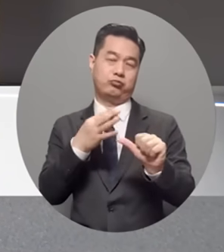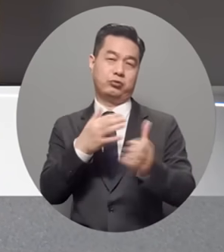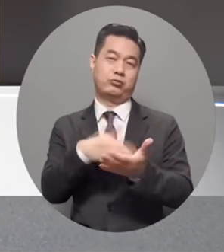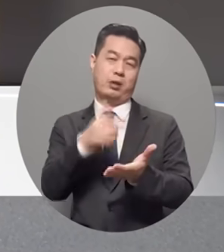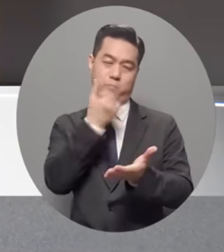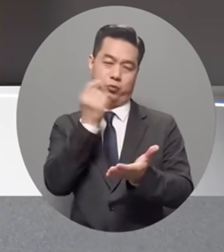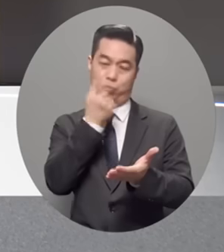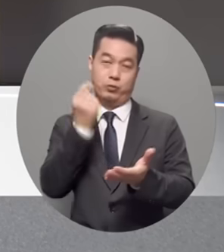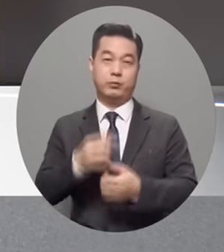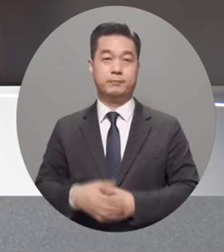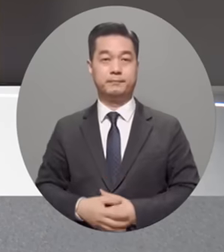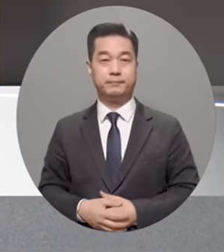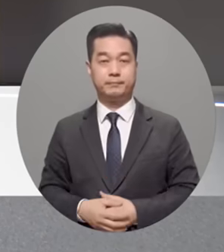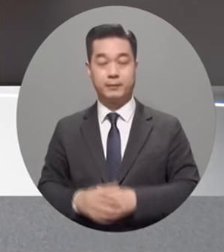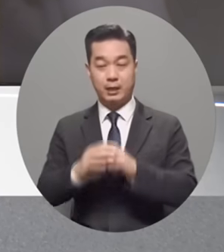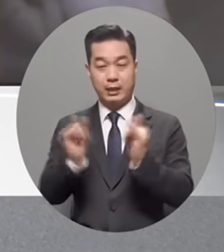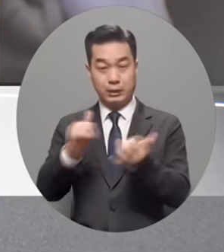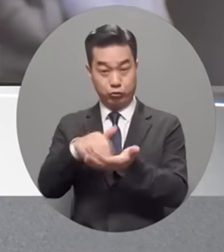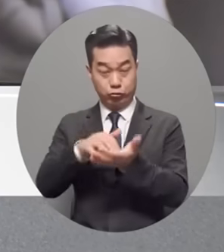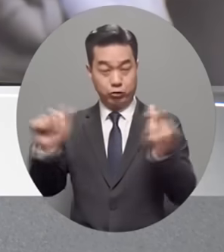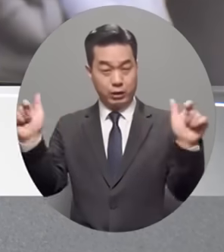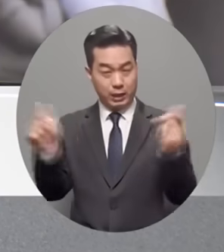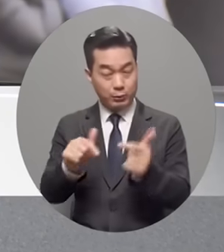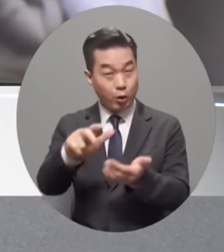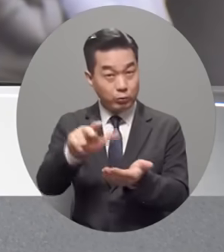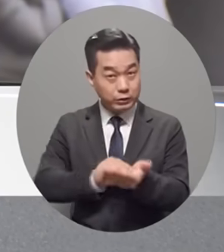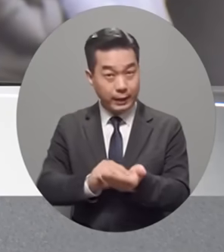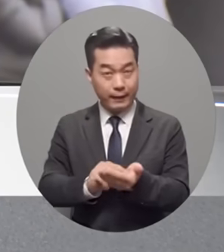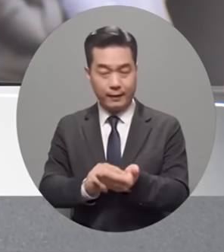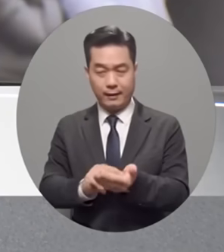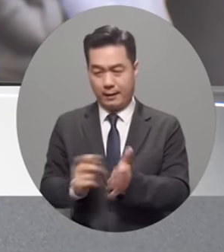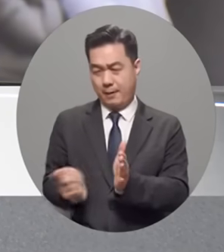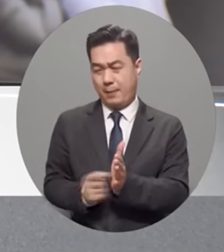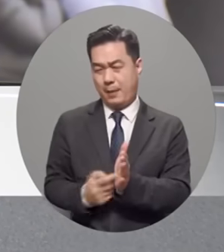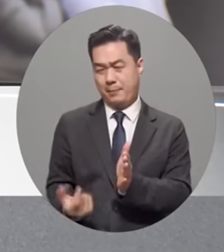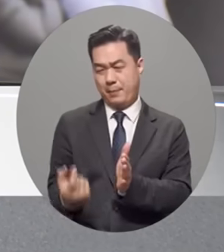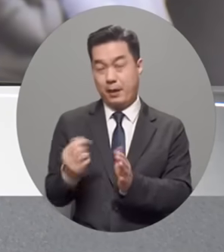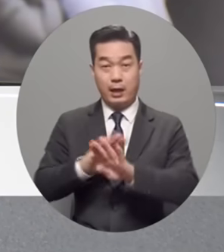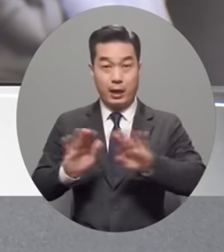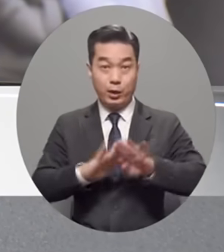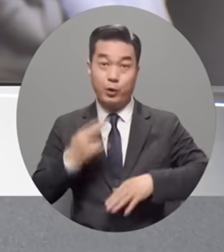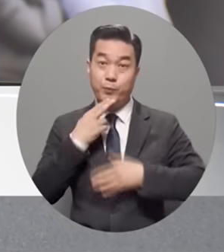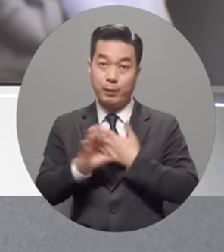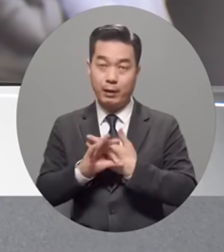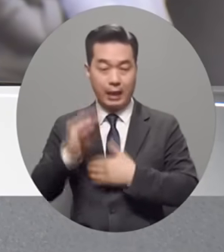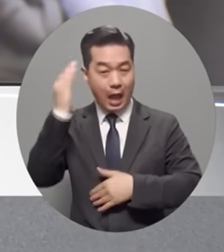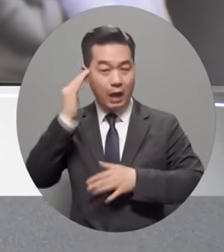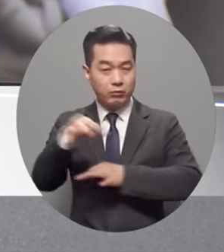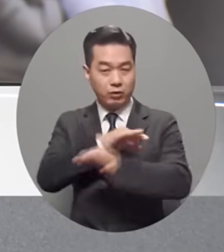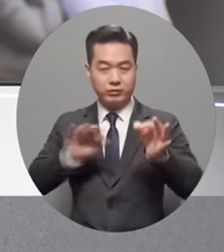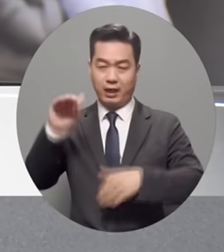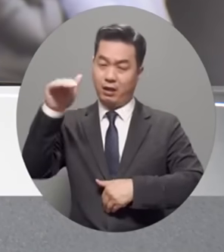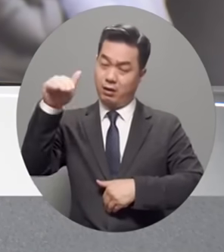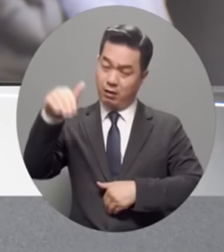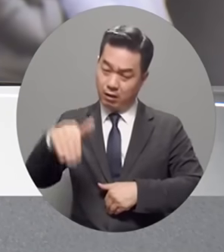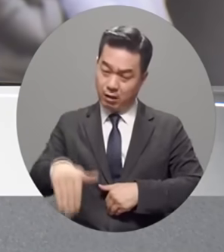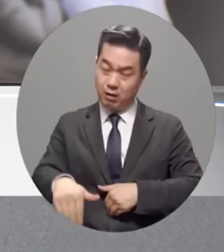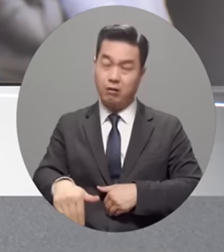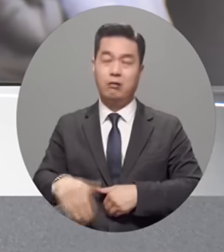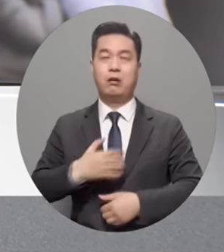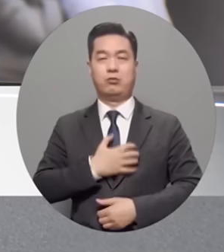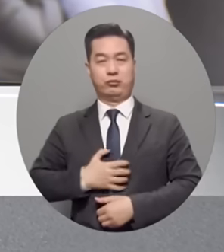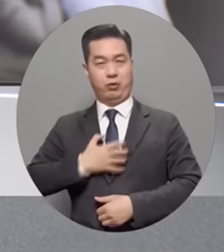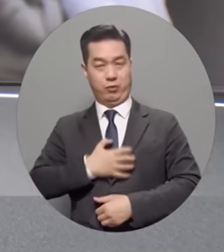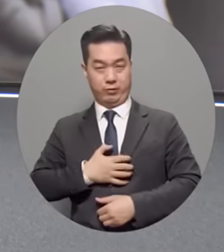겁니다. 인구 감소 문제를 당장 해결하지 않으면 우리 경제도 뒷걸음질 칠 수밖에 없다는 경고가 커지고